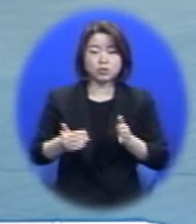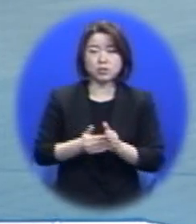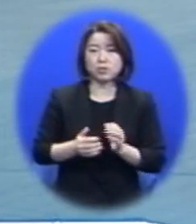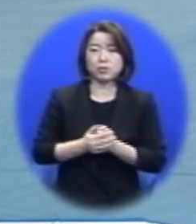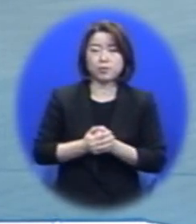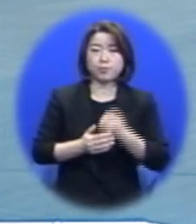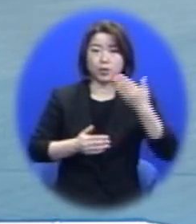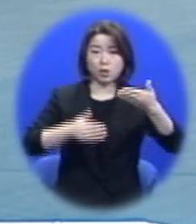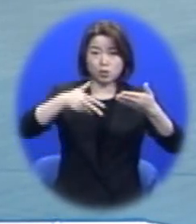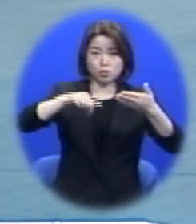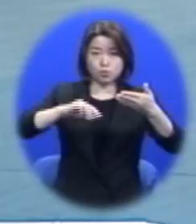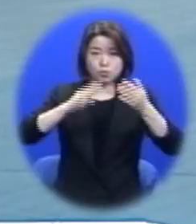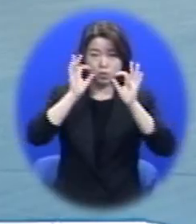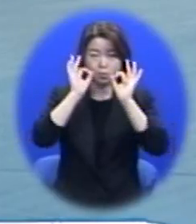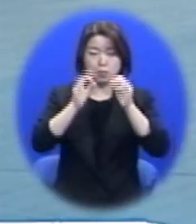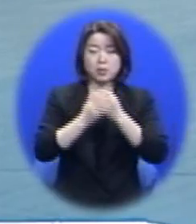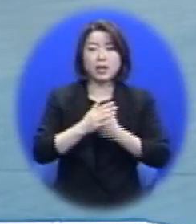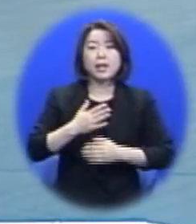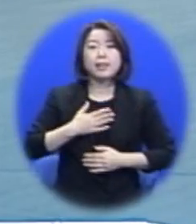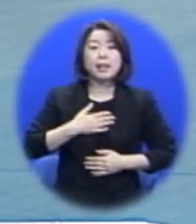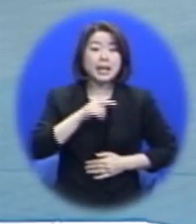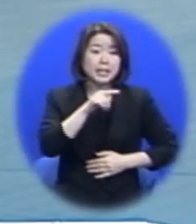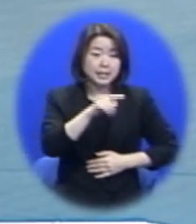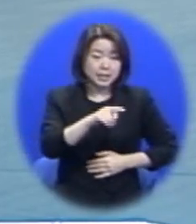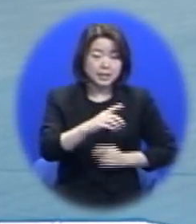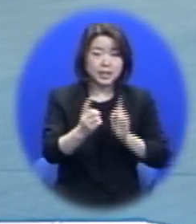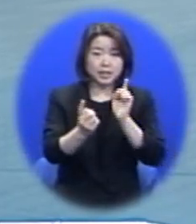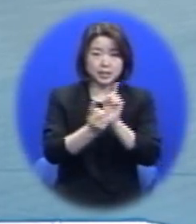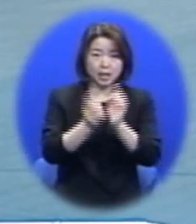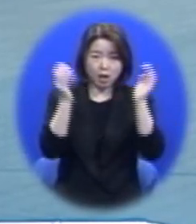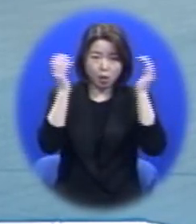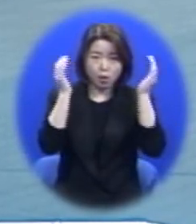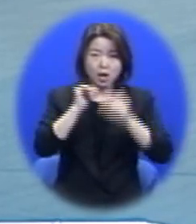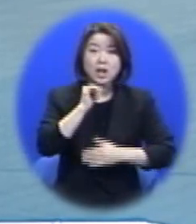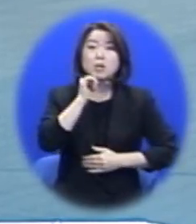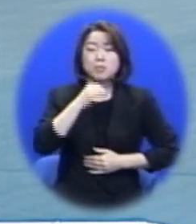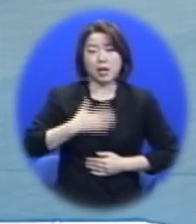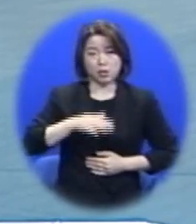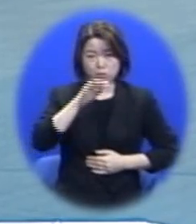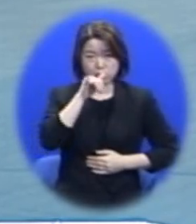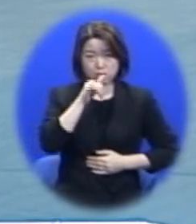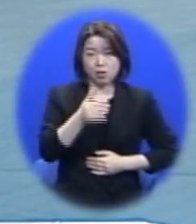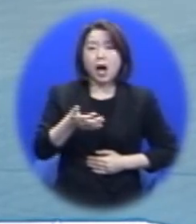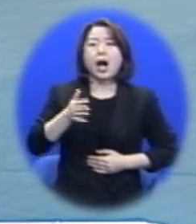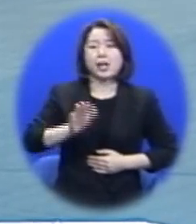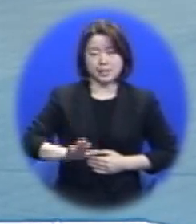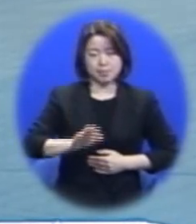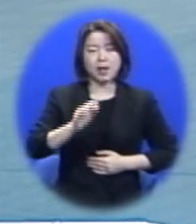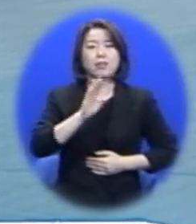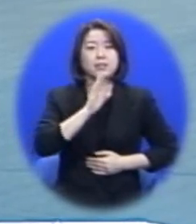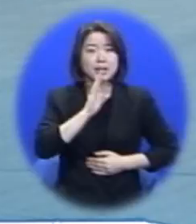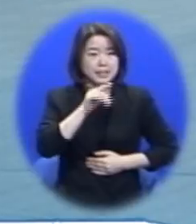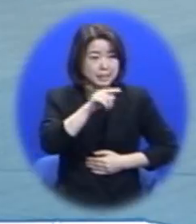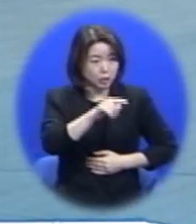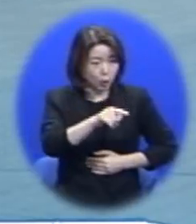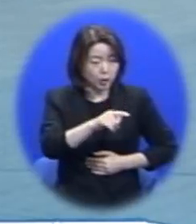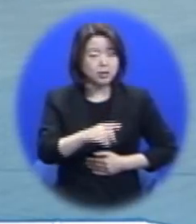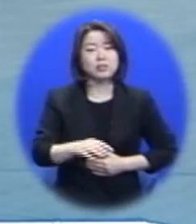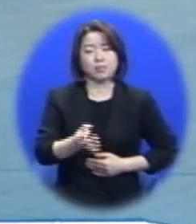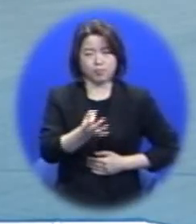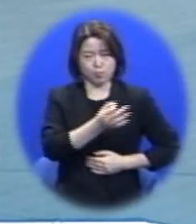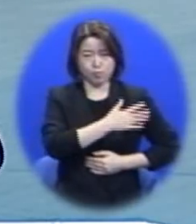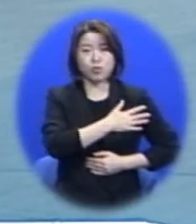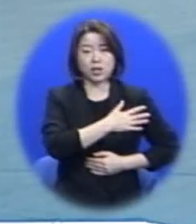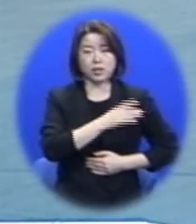말씀하셨어요. 9절에 보면 난 내가 당한 환난과 궁핍을 알고 있다. 그런데 사실 너는 부유하다.